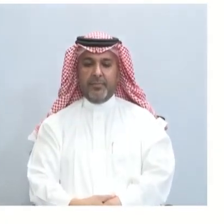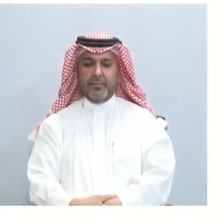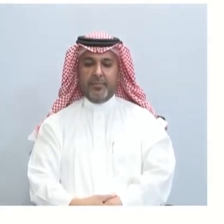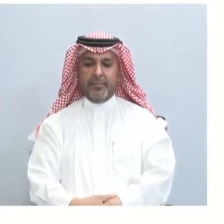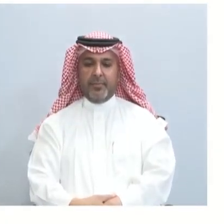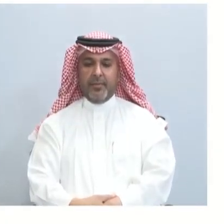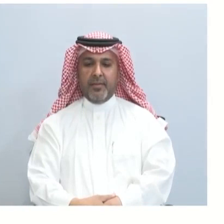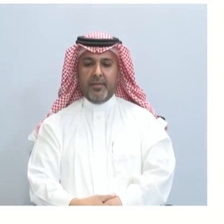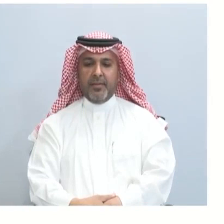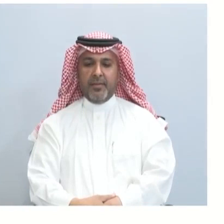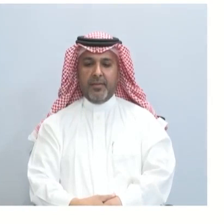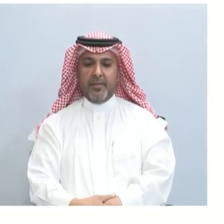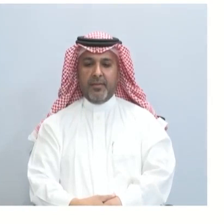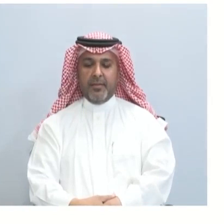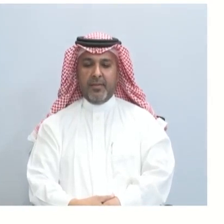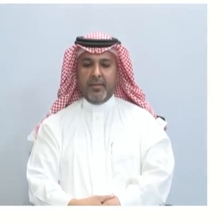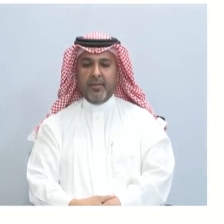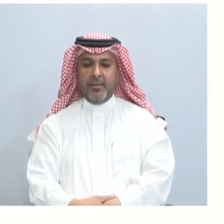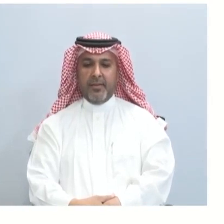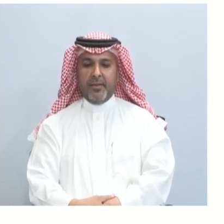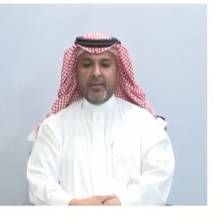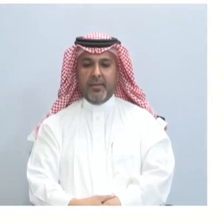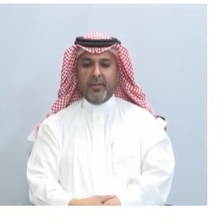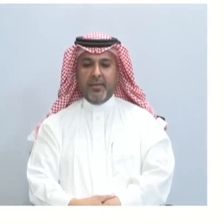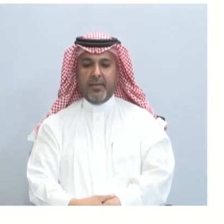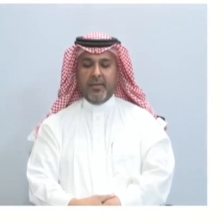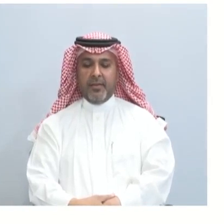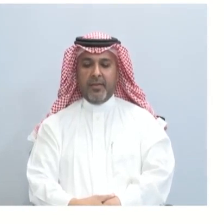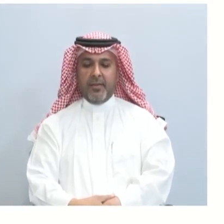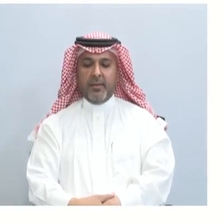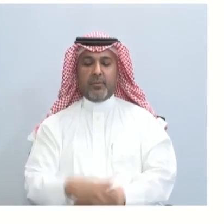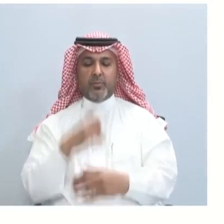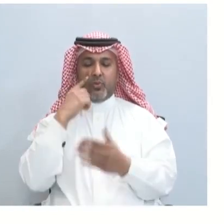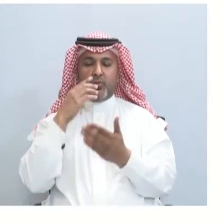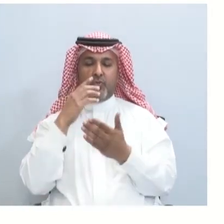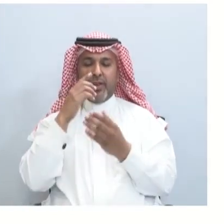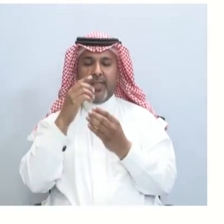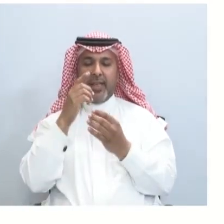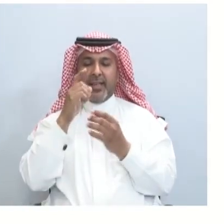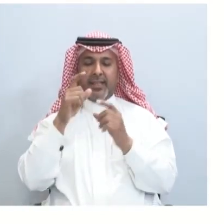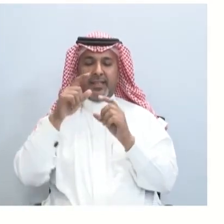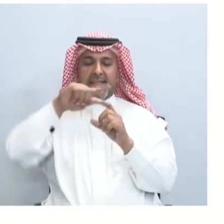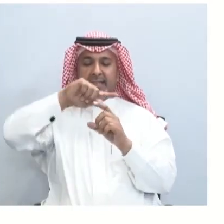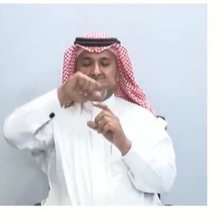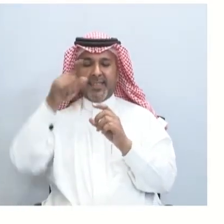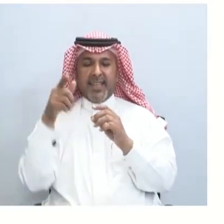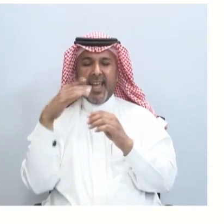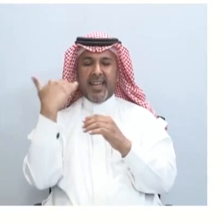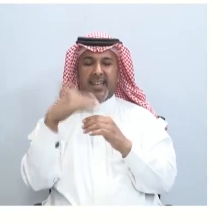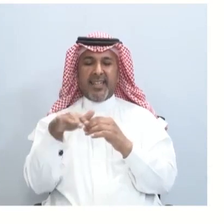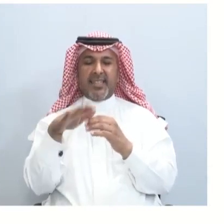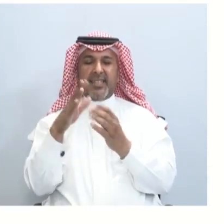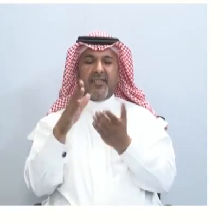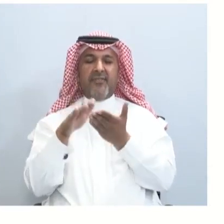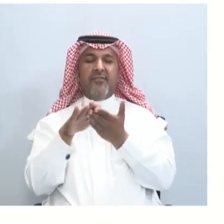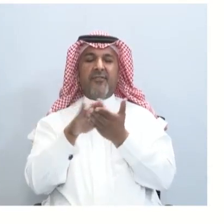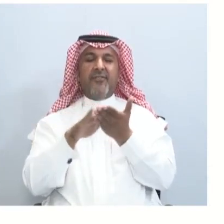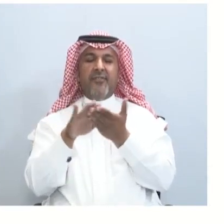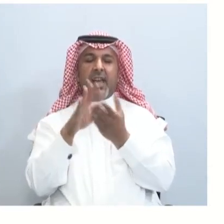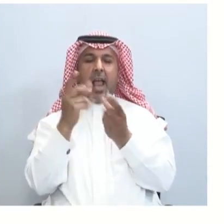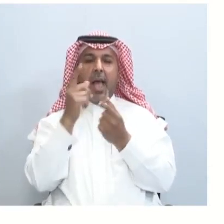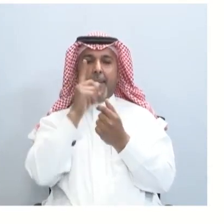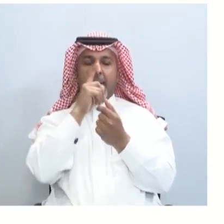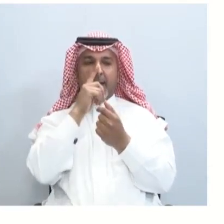هو ثلاثه سم اذا لنوجد مساحه نصف الدائره نصف الدائره لايجاد مساحتها